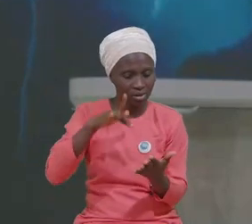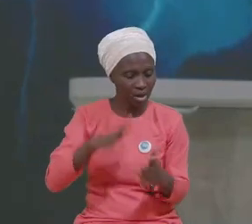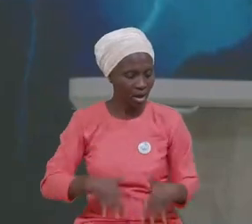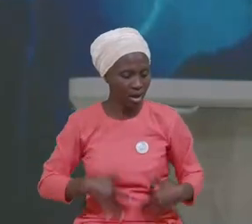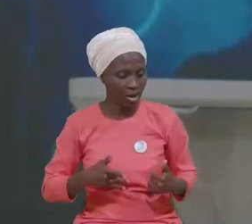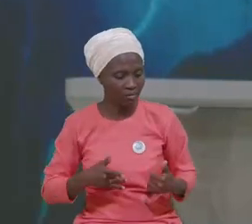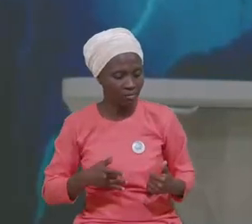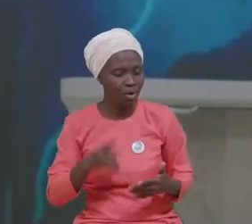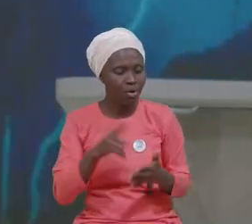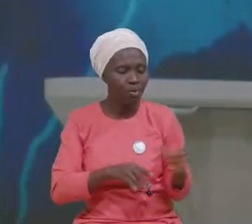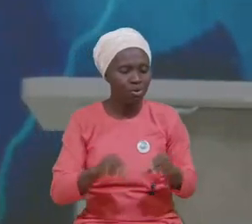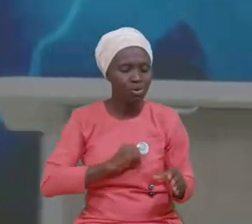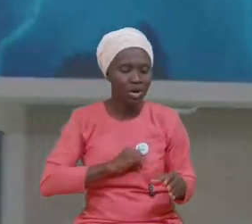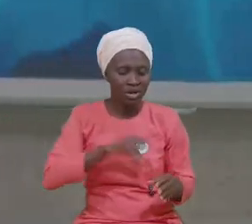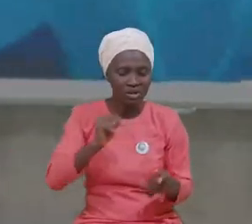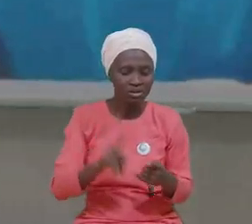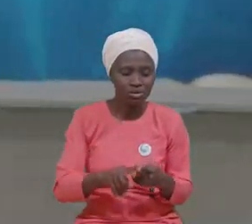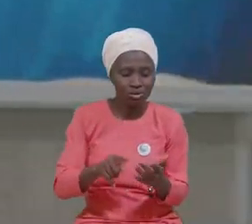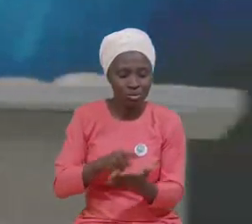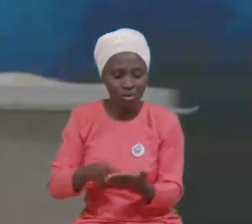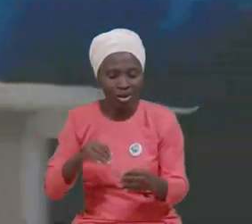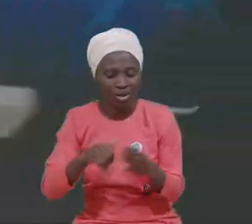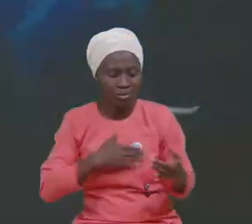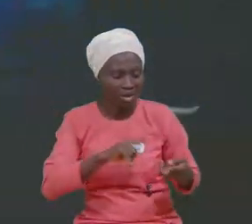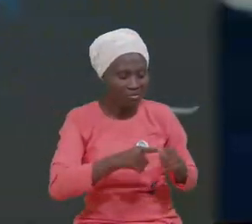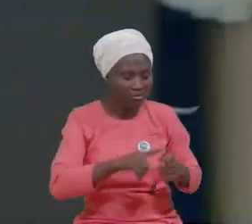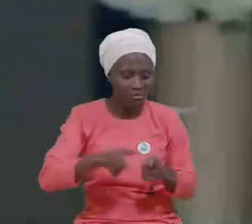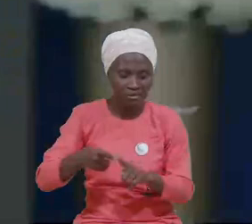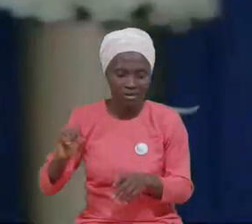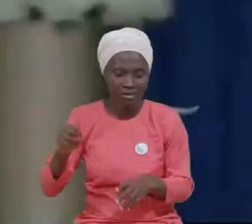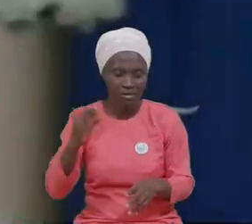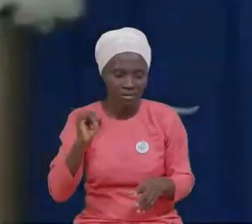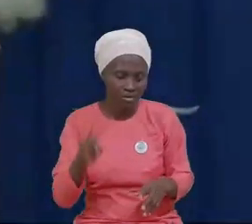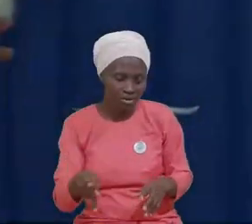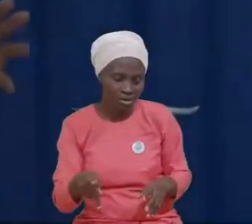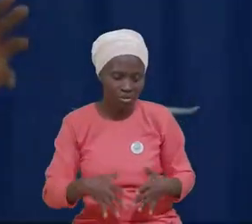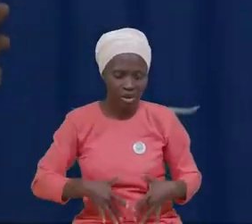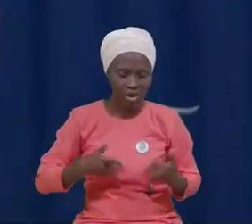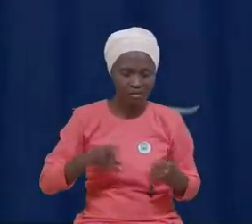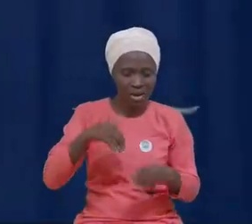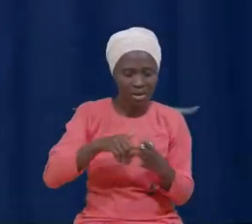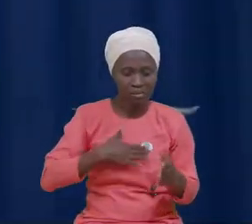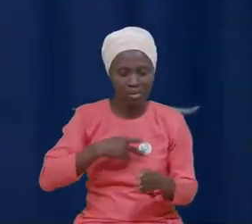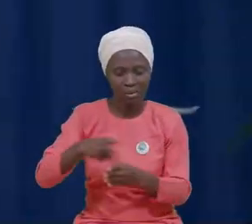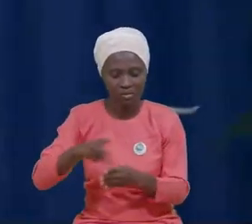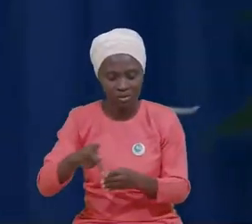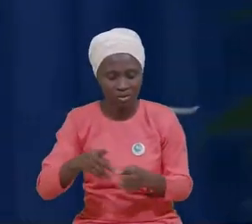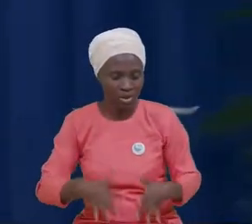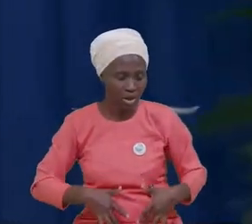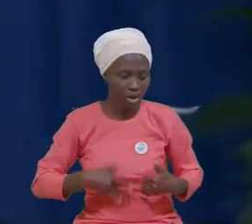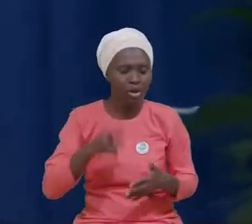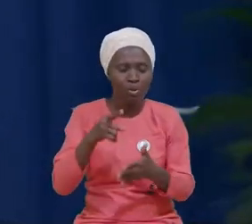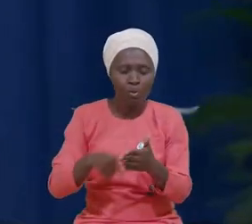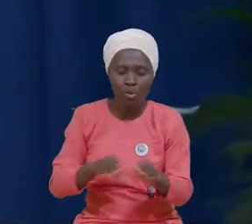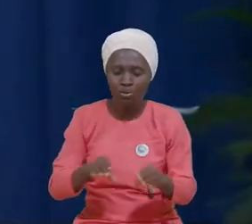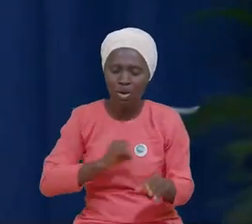ajuster dans mes amitiés, dans la vie? Qu'est-ce qu'il faut ajuster dans ma vie professionnelle? Qu'est-ce